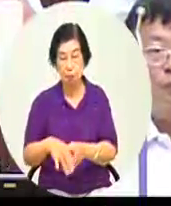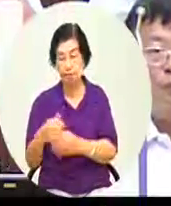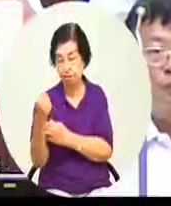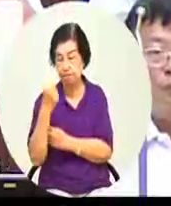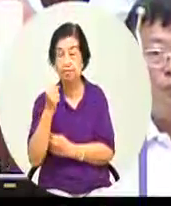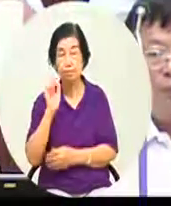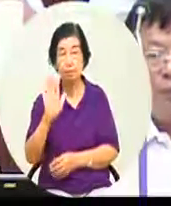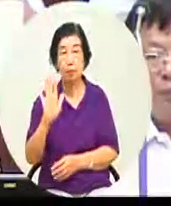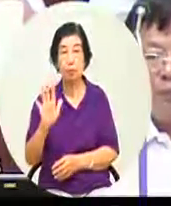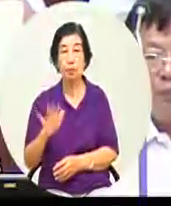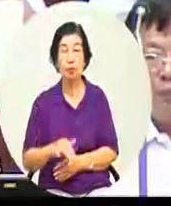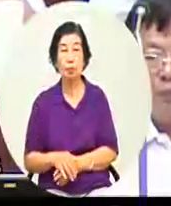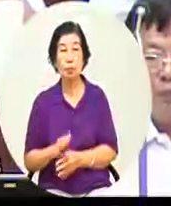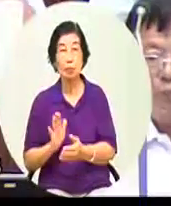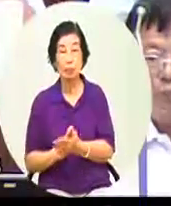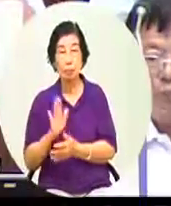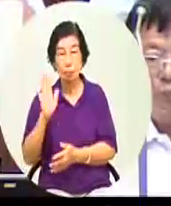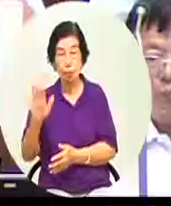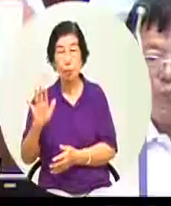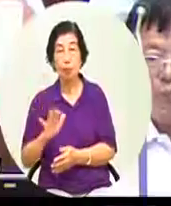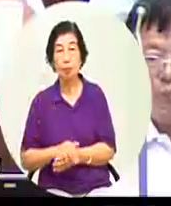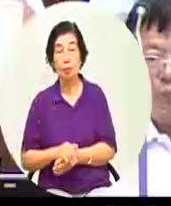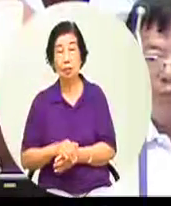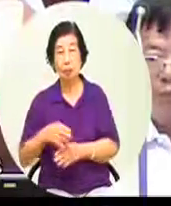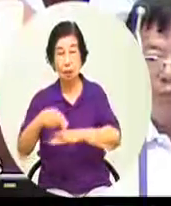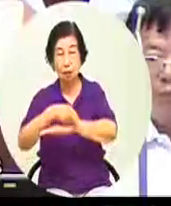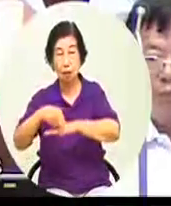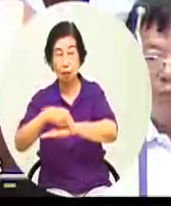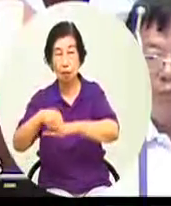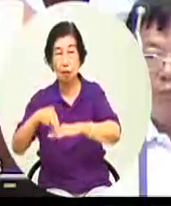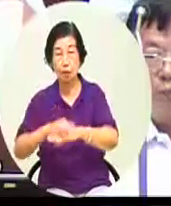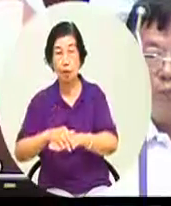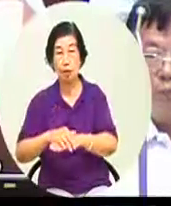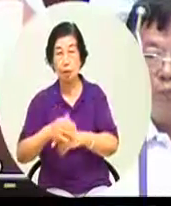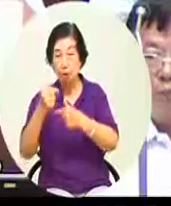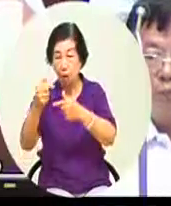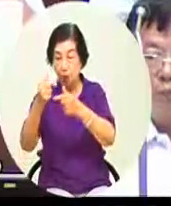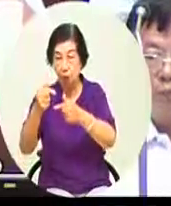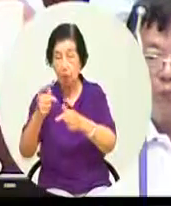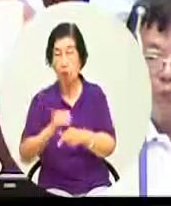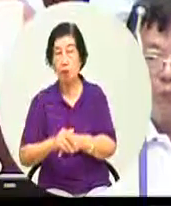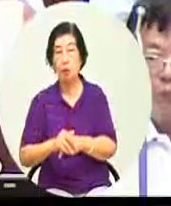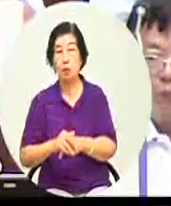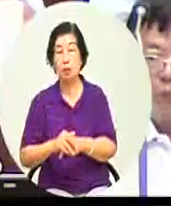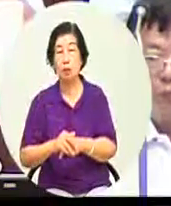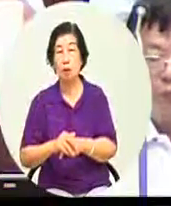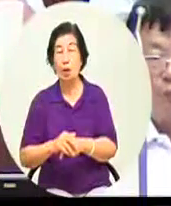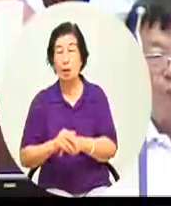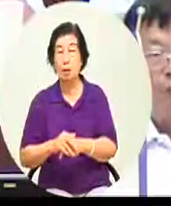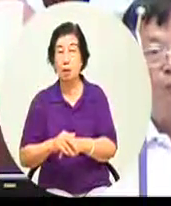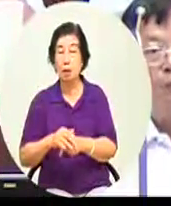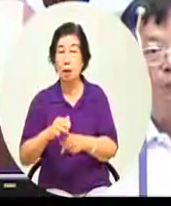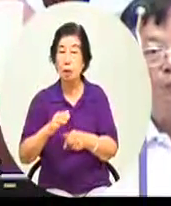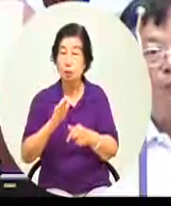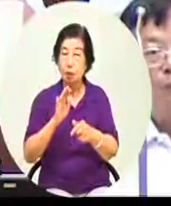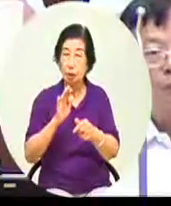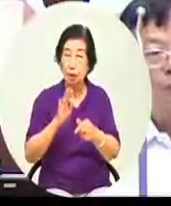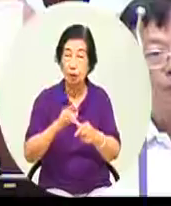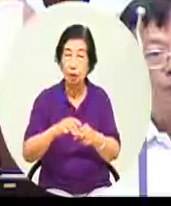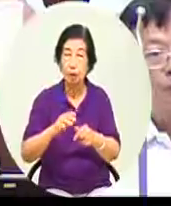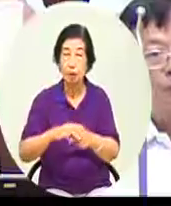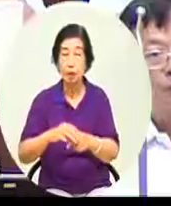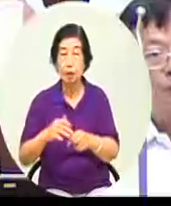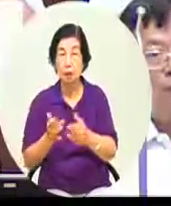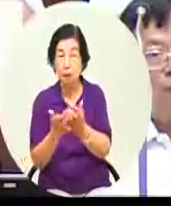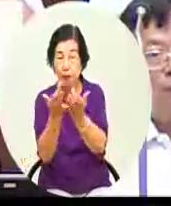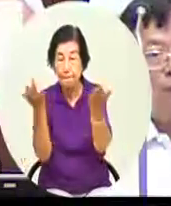所以我想未来这个部分等到我们的规划设计案全部都完成以后，那我们会跟贸管处这里交由他们好来做